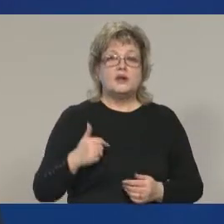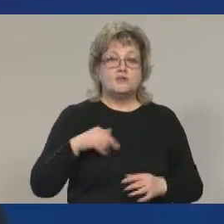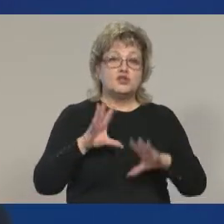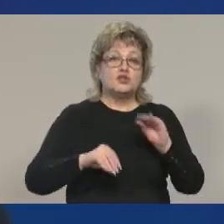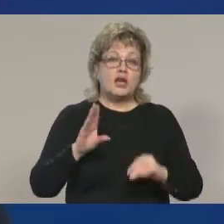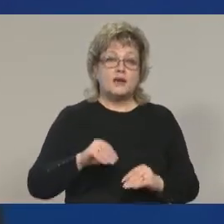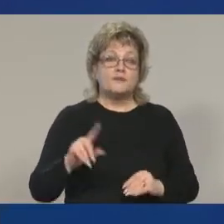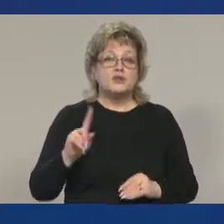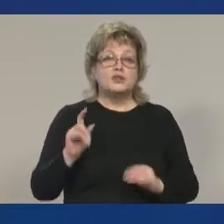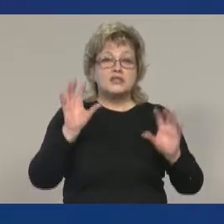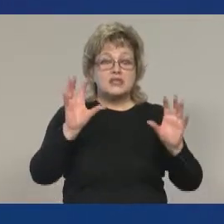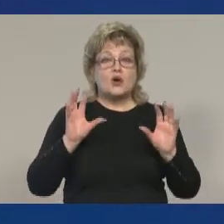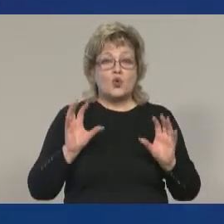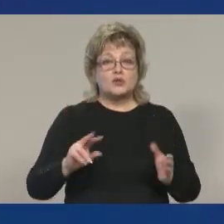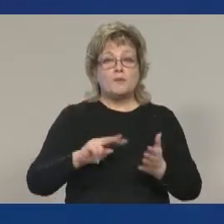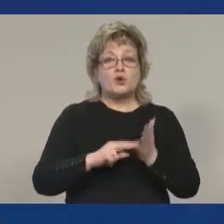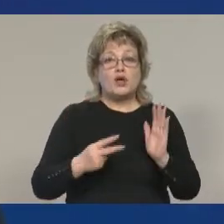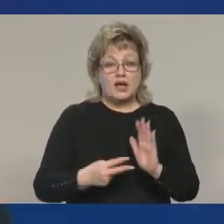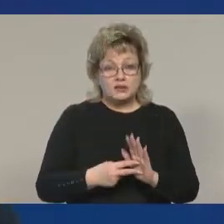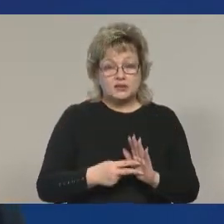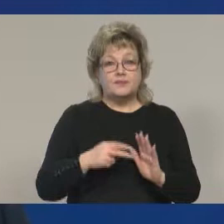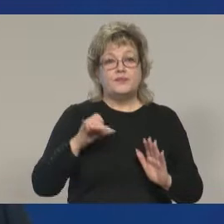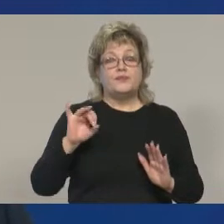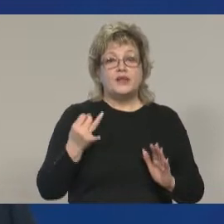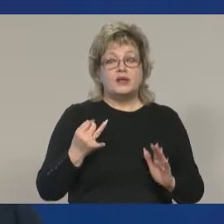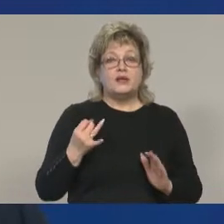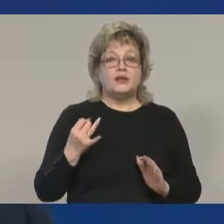считаем, что и законопроект, и закон, и,